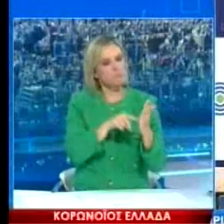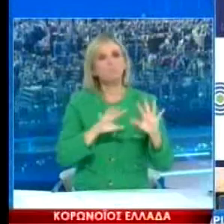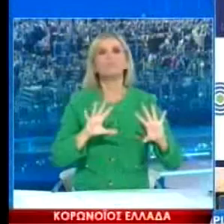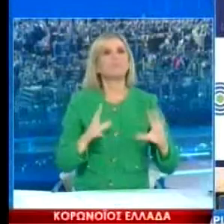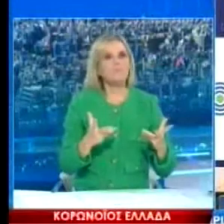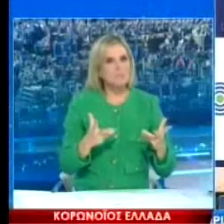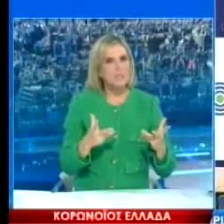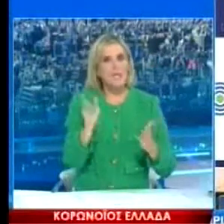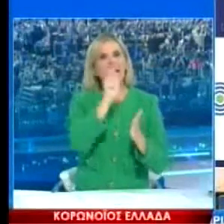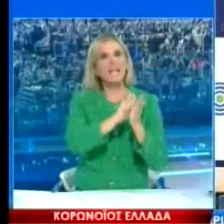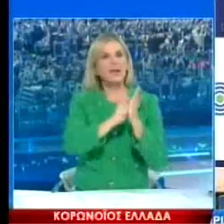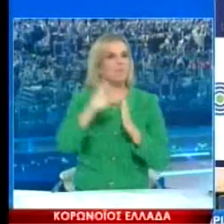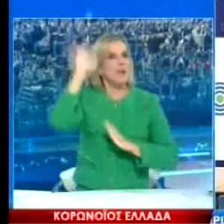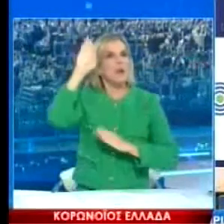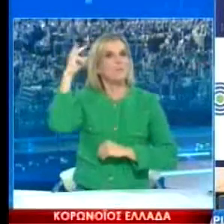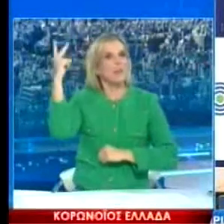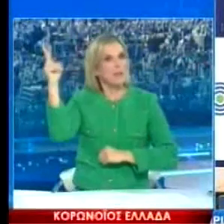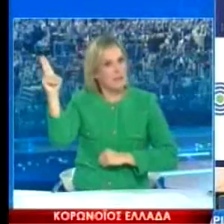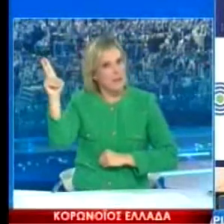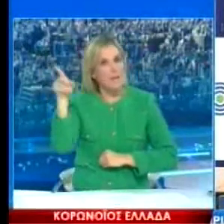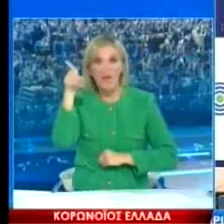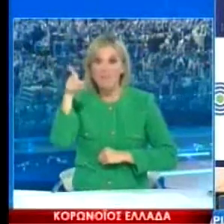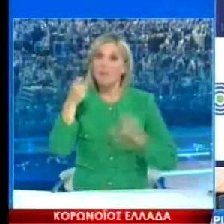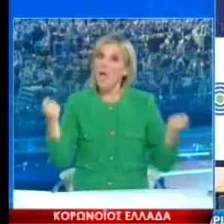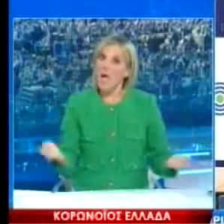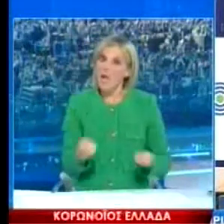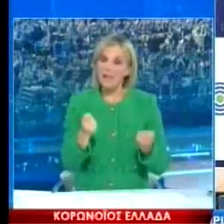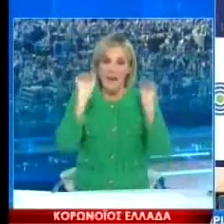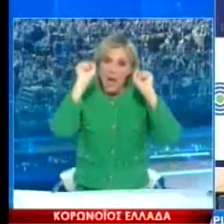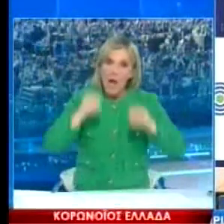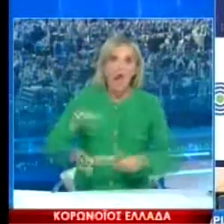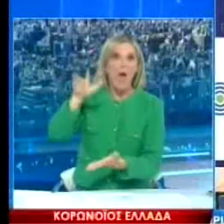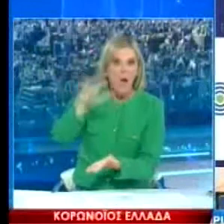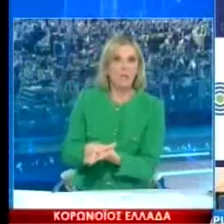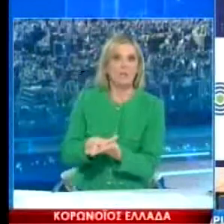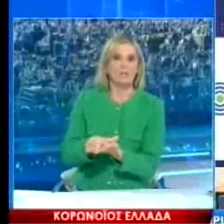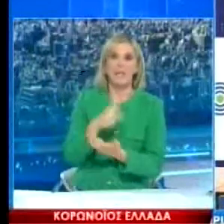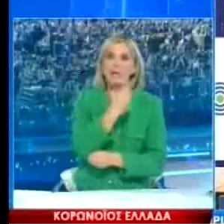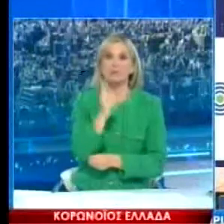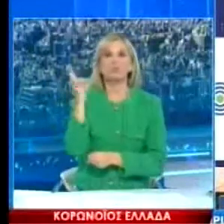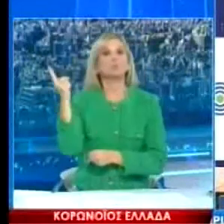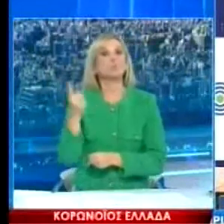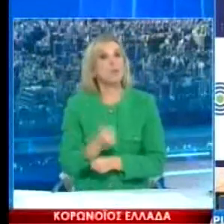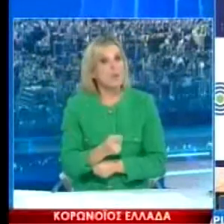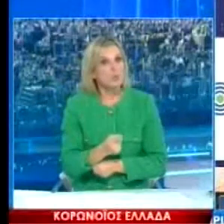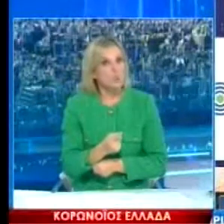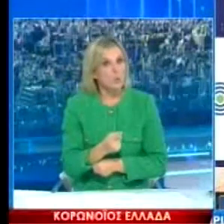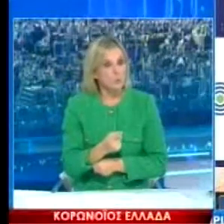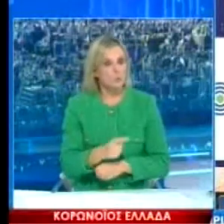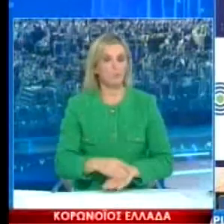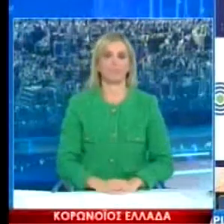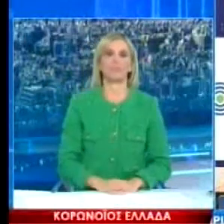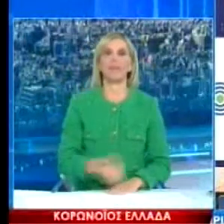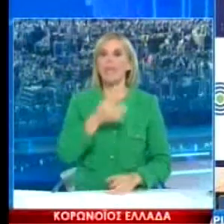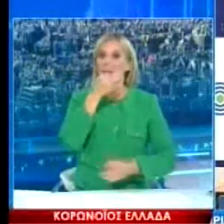της τρίτης, μάλλον της αναμνηστικής δόσης, που θα χορηγείται 4